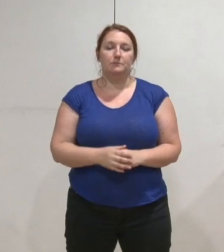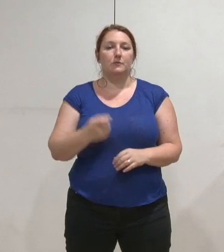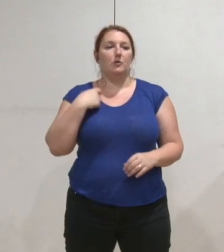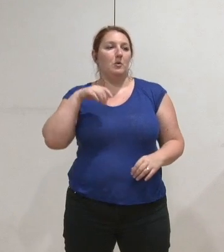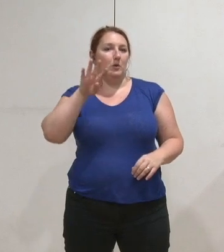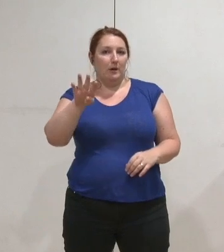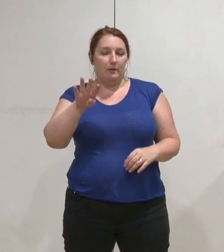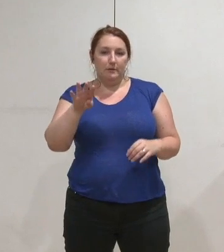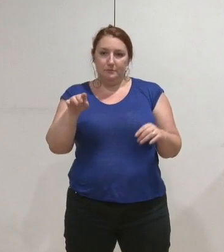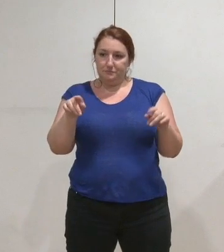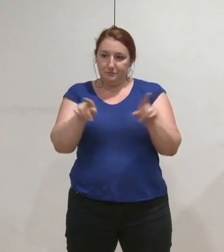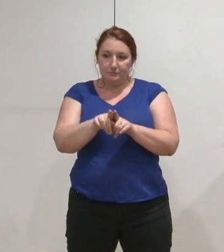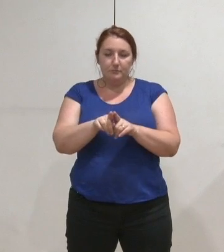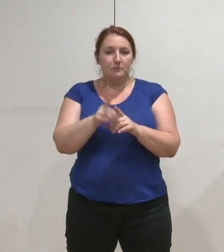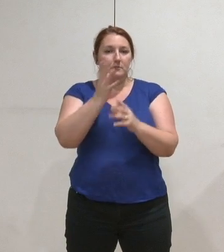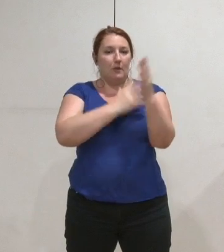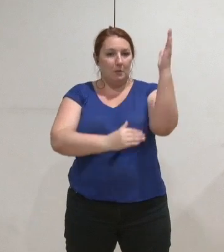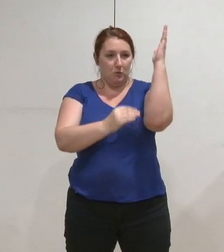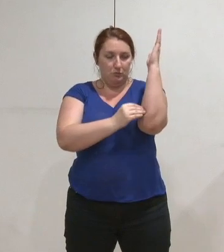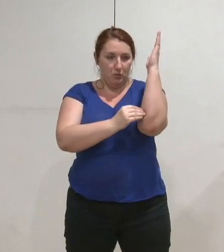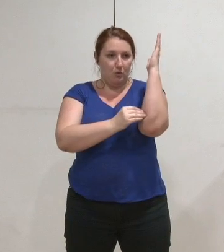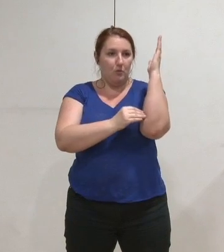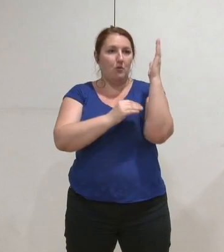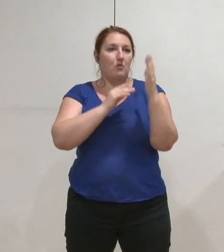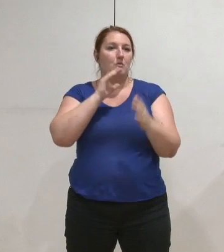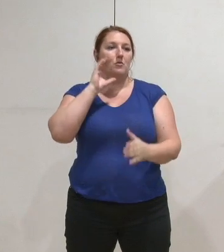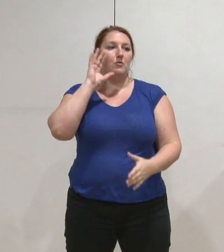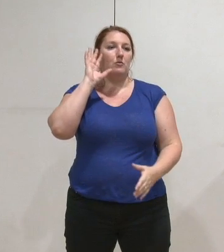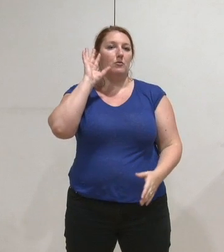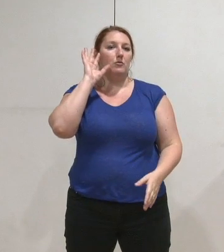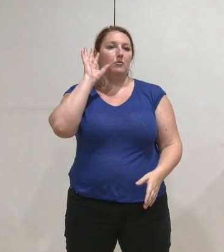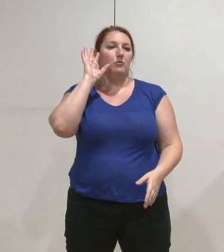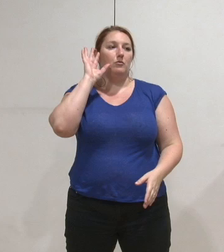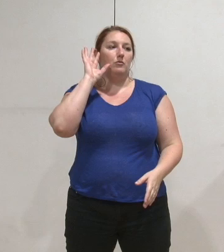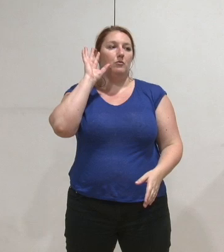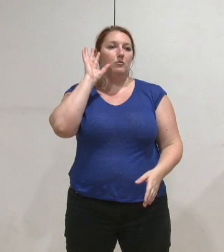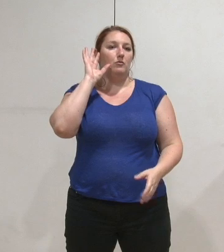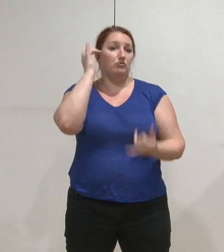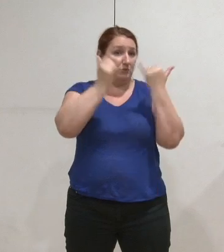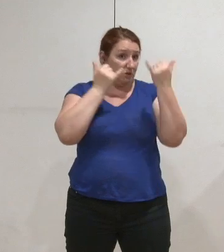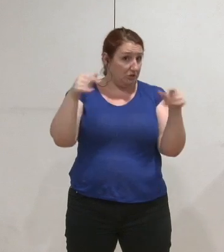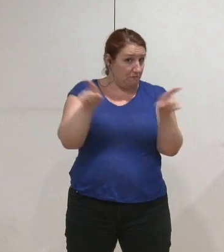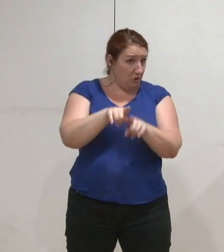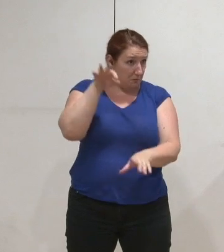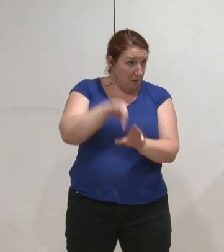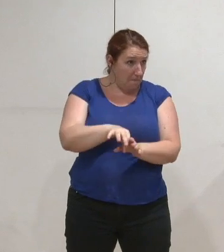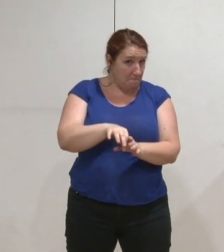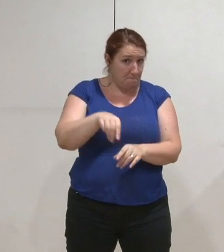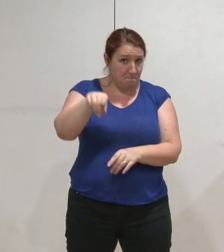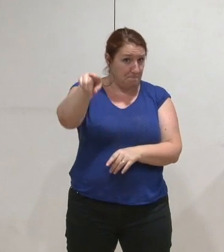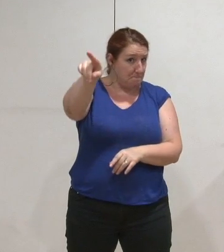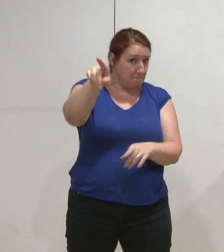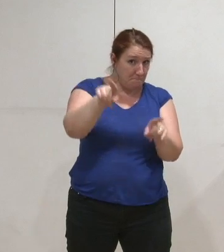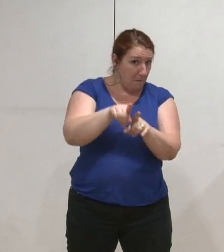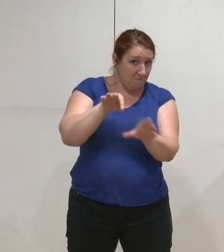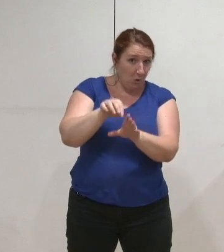4 il y a également donc un amendement donc j'imagine que c'est le même vote même vote pour tout